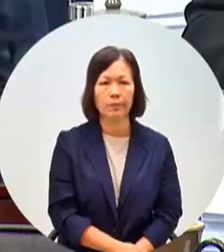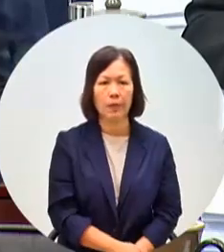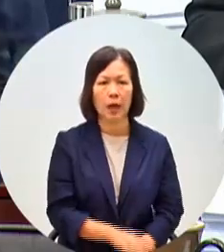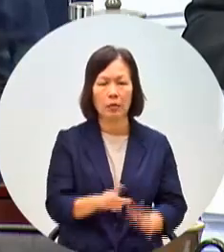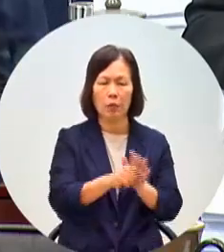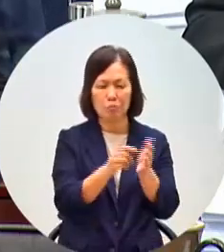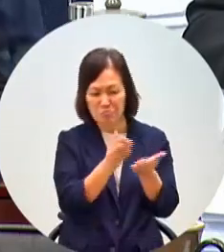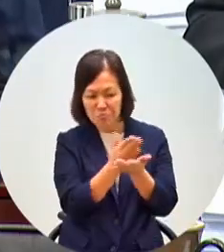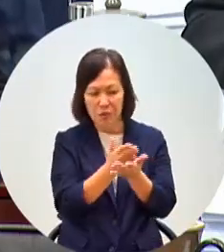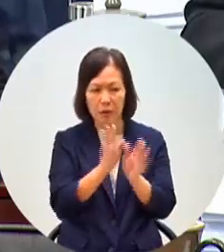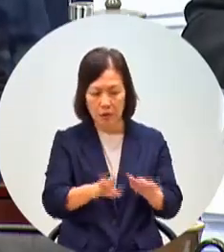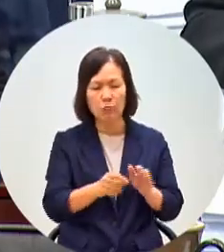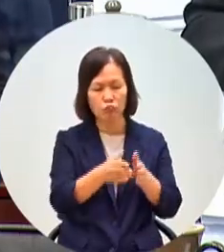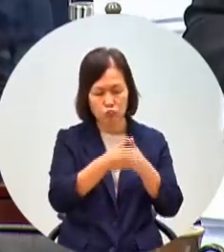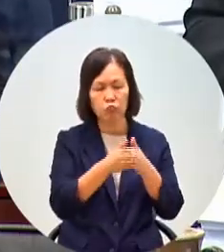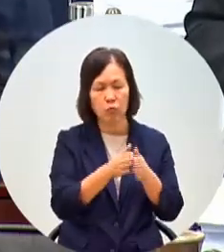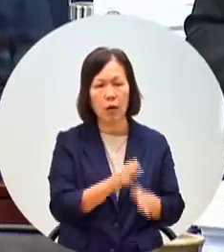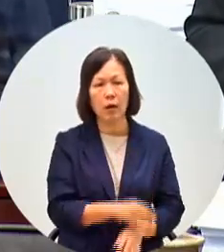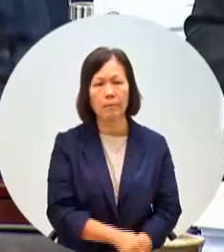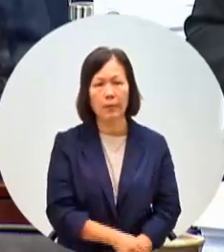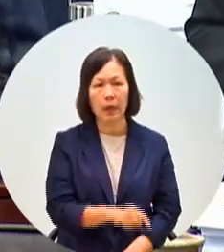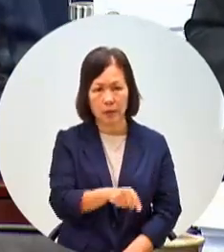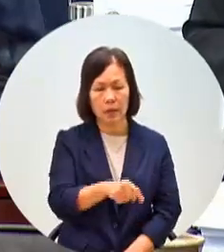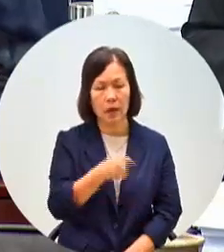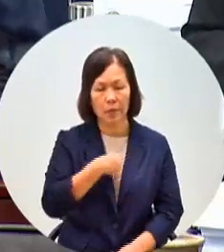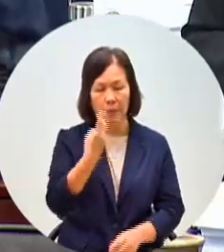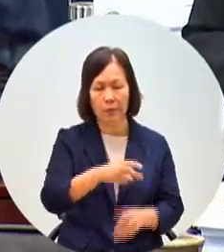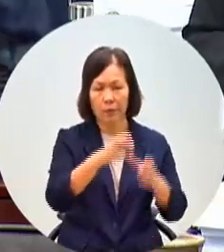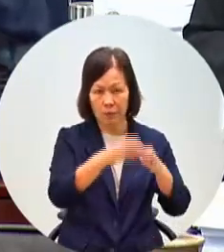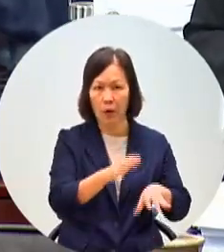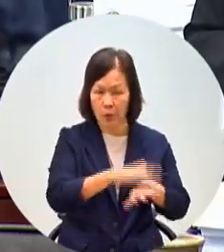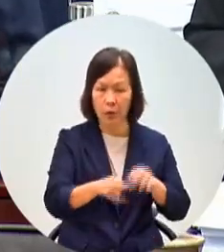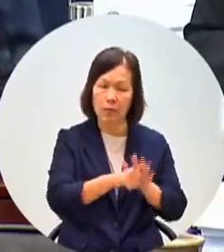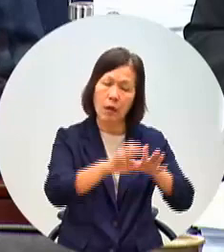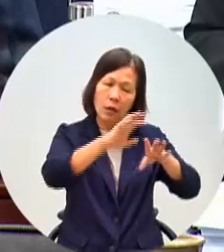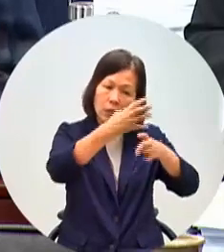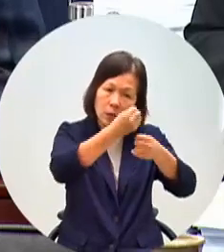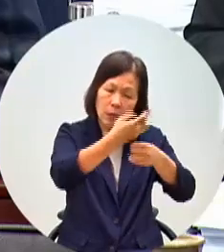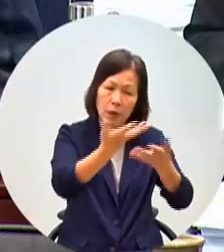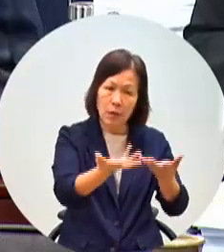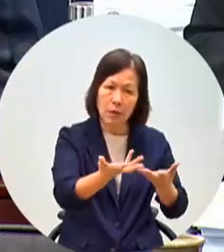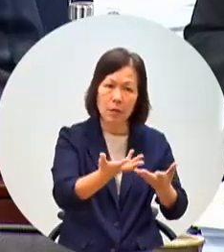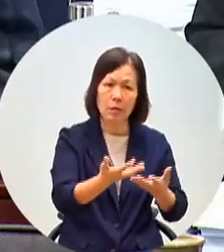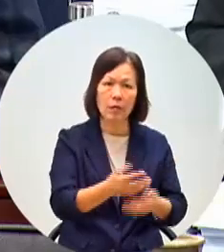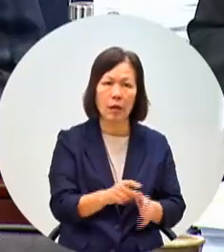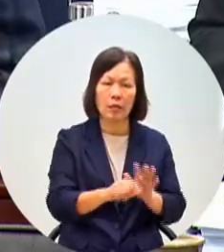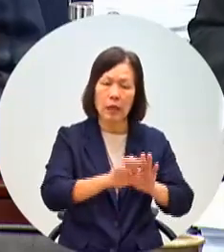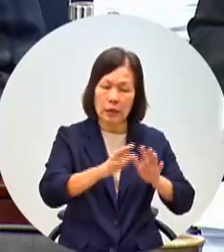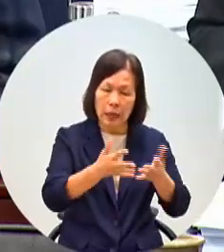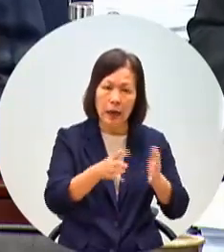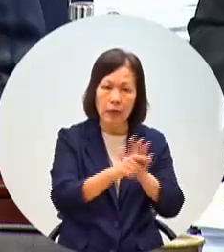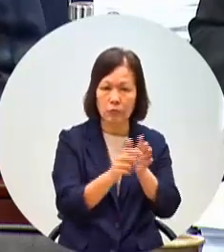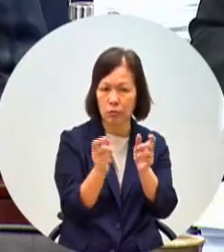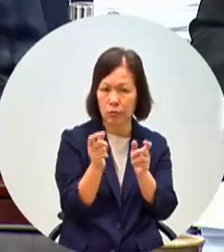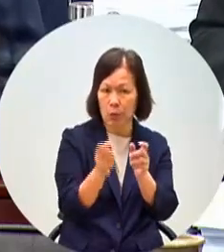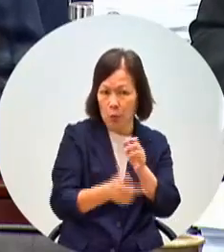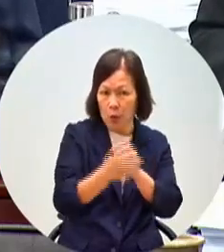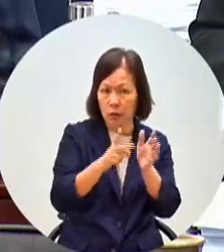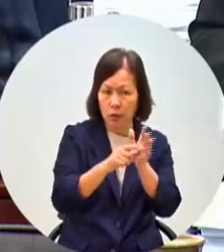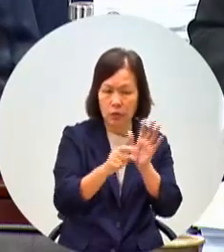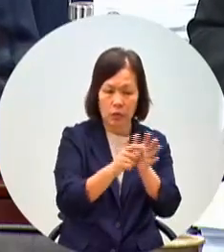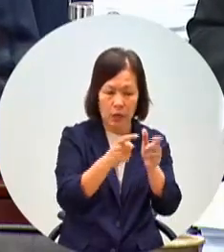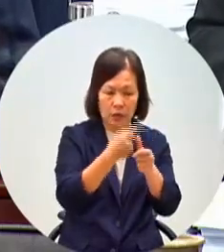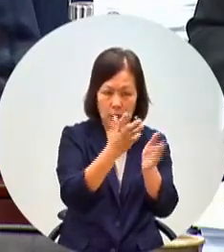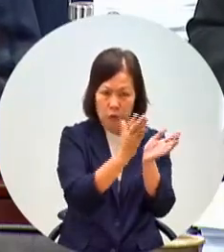评估现在是有需求、哦、所以这个我们会设， 大概哪时候可以设，尽快好吗？ 我们大概最快的时间先准备